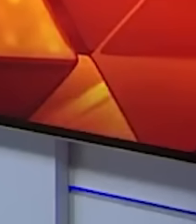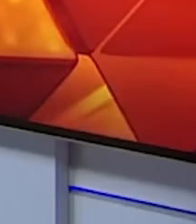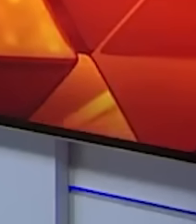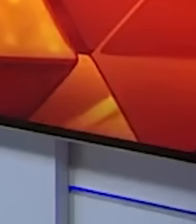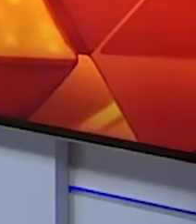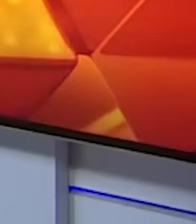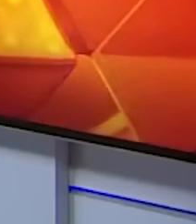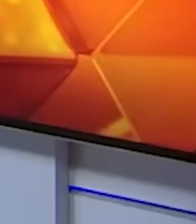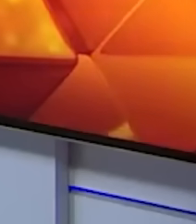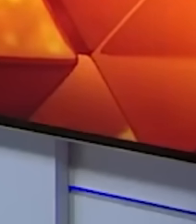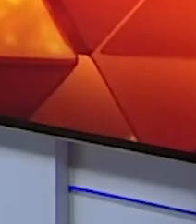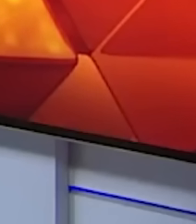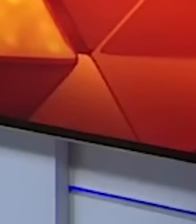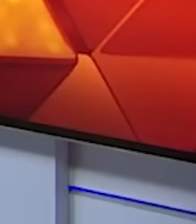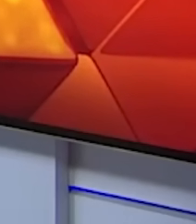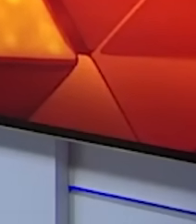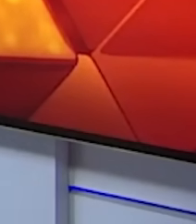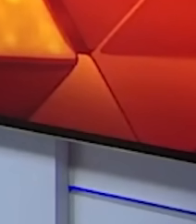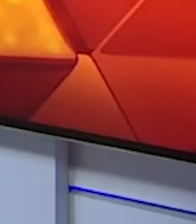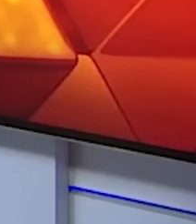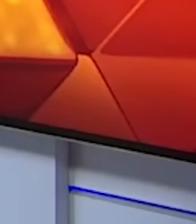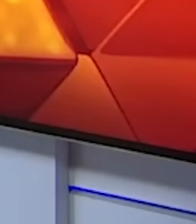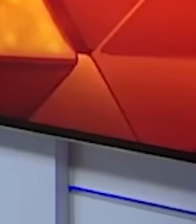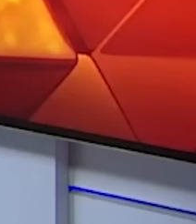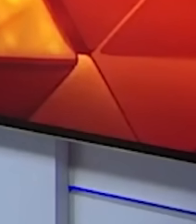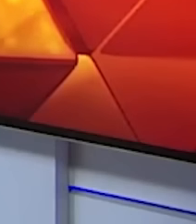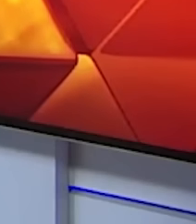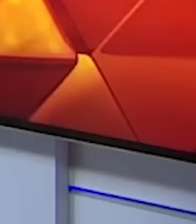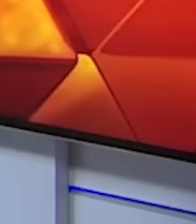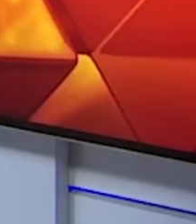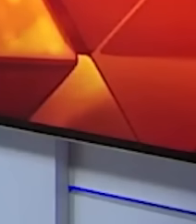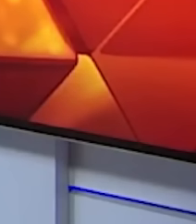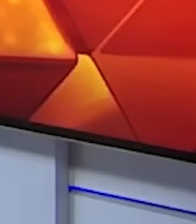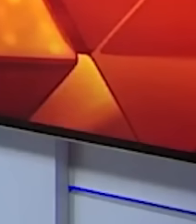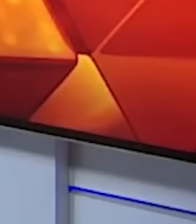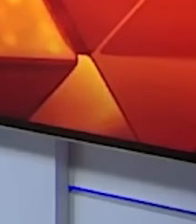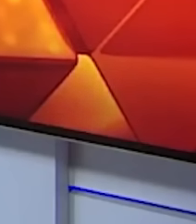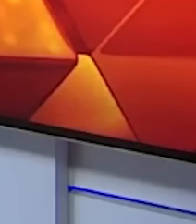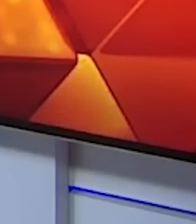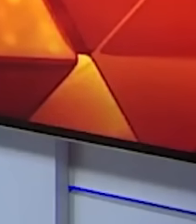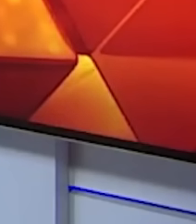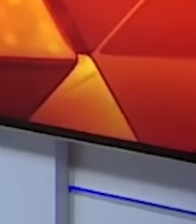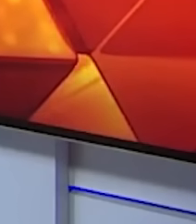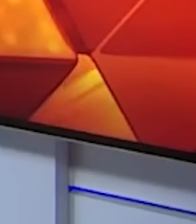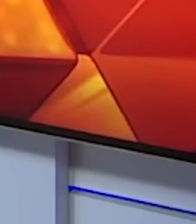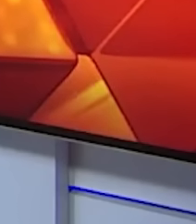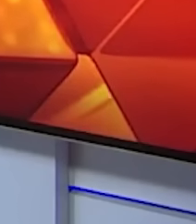GMA Integrated News on YouTube. At para sa mga kapuso natin abroad, samahan nyo kami